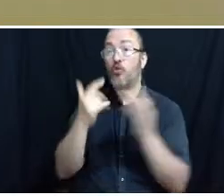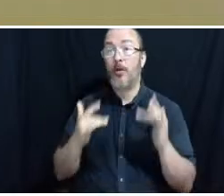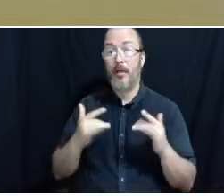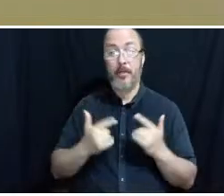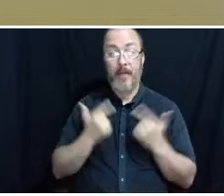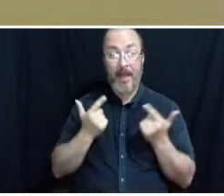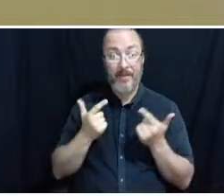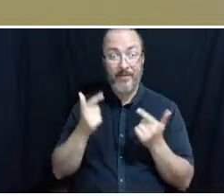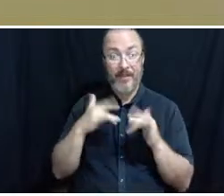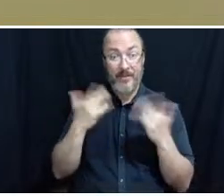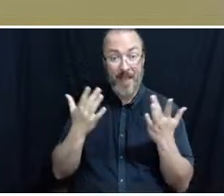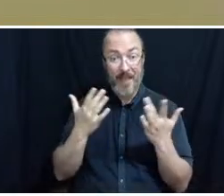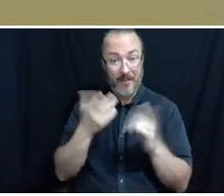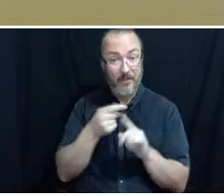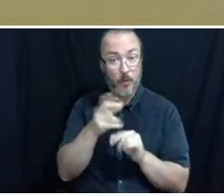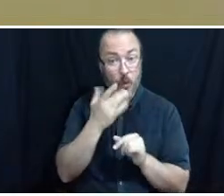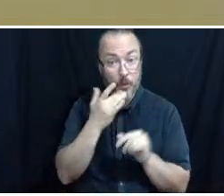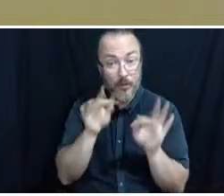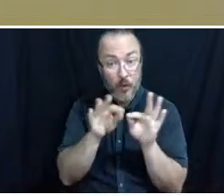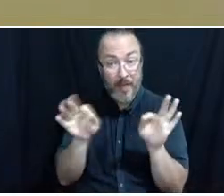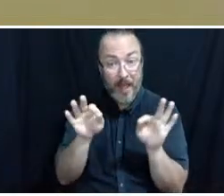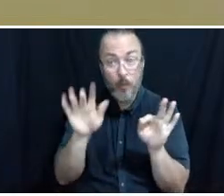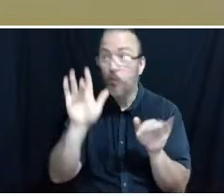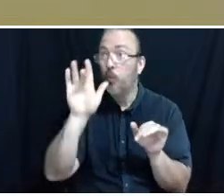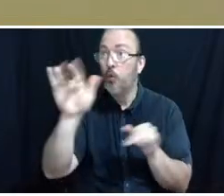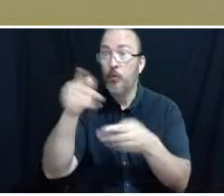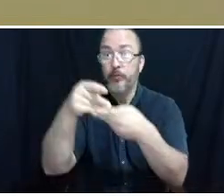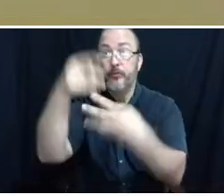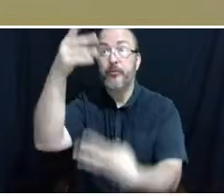Live Event » dans la langue que vous préférez, dans le menu de